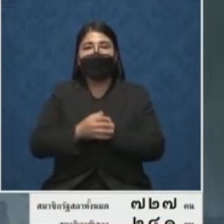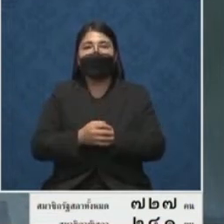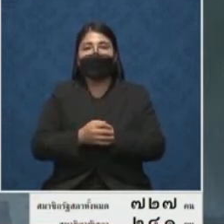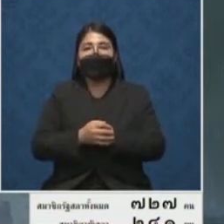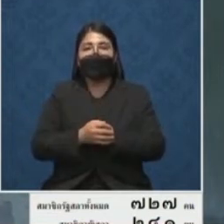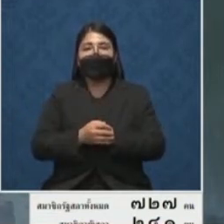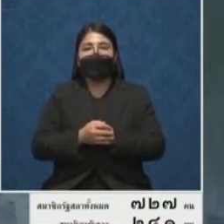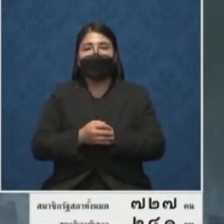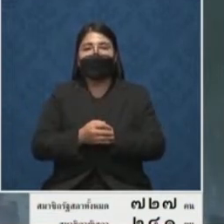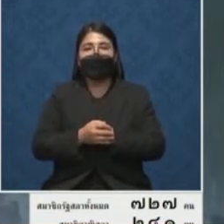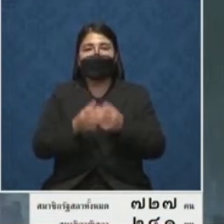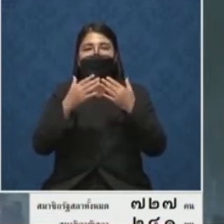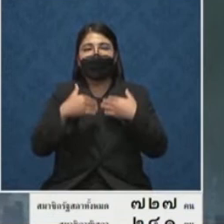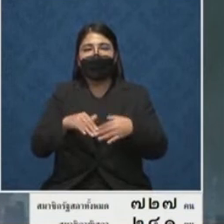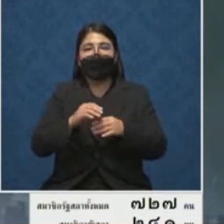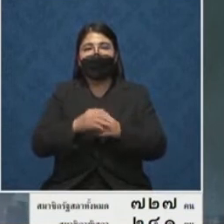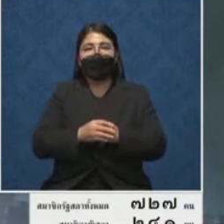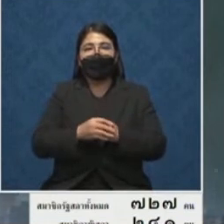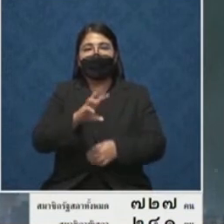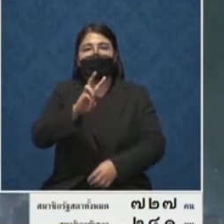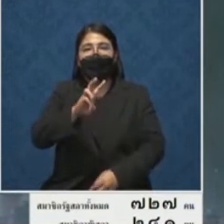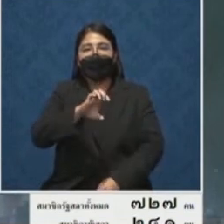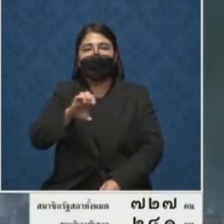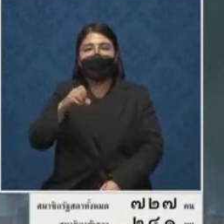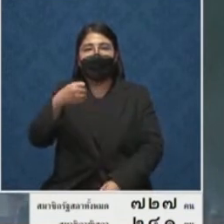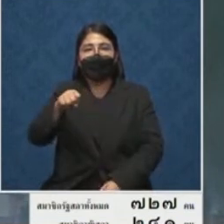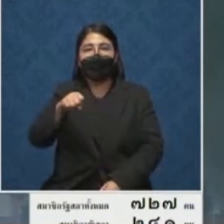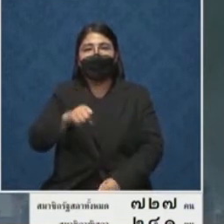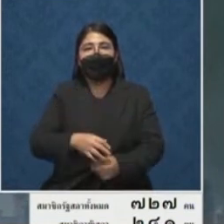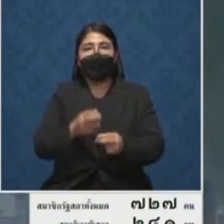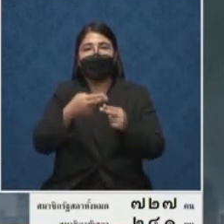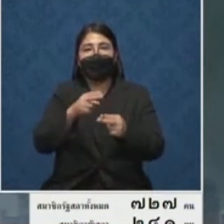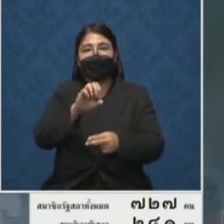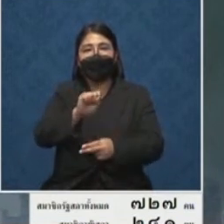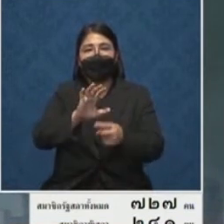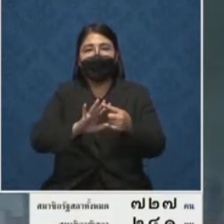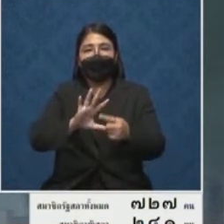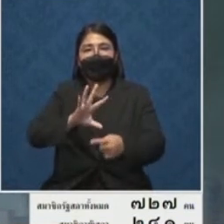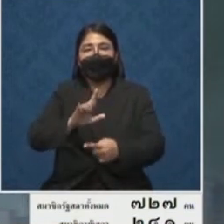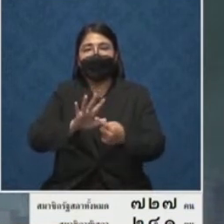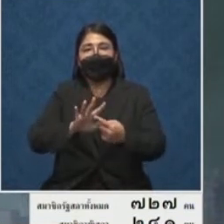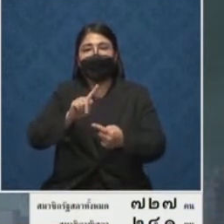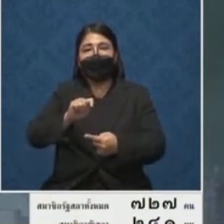ครับ 610นายสุชาติตันเจริญ